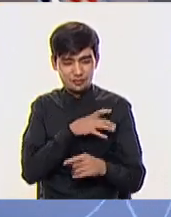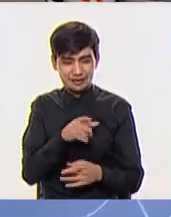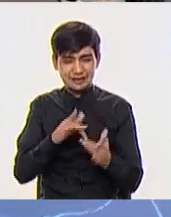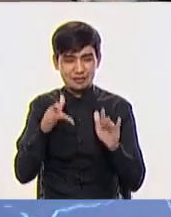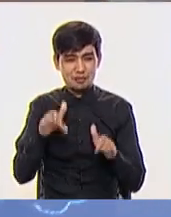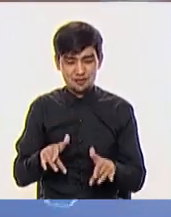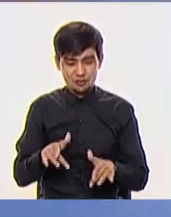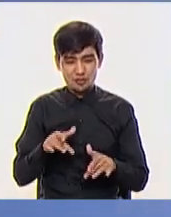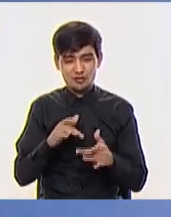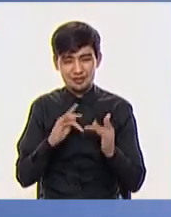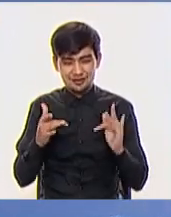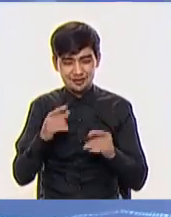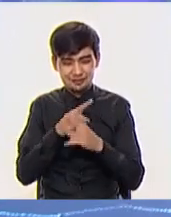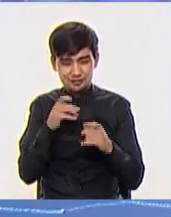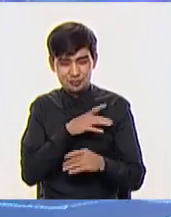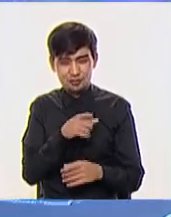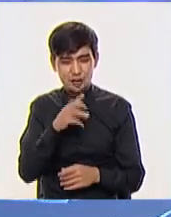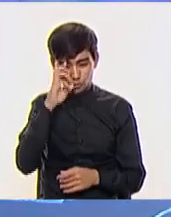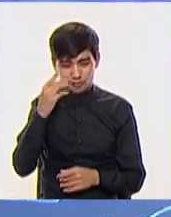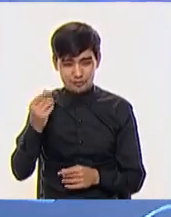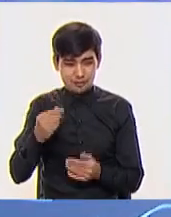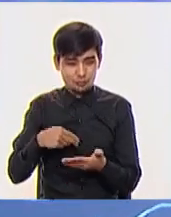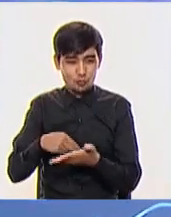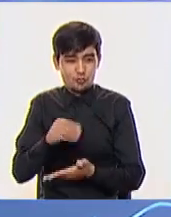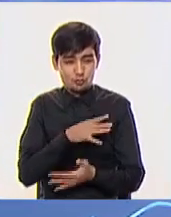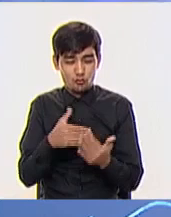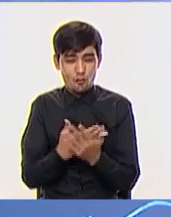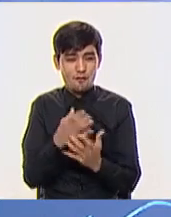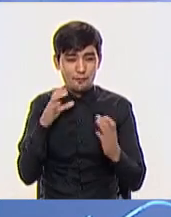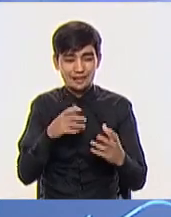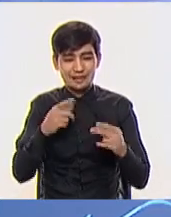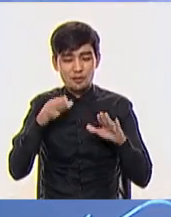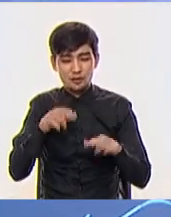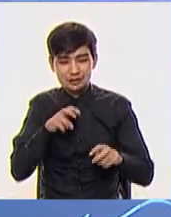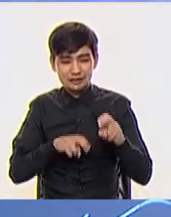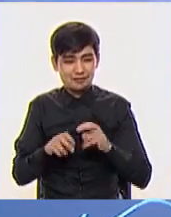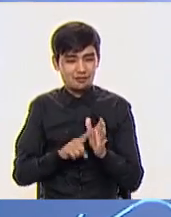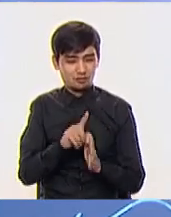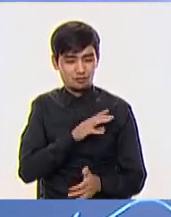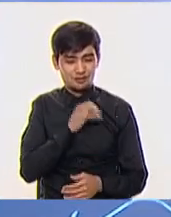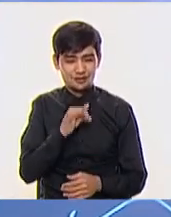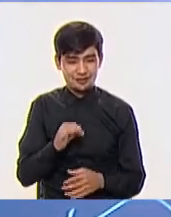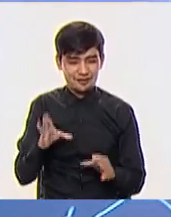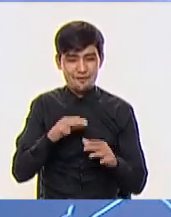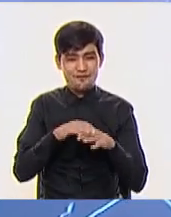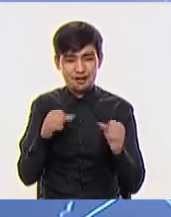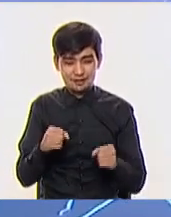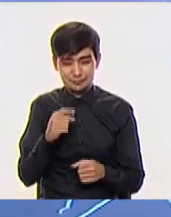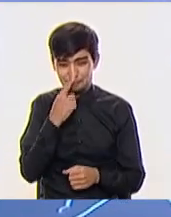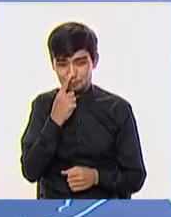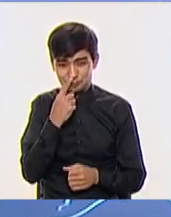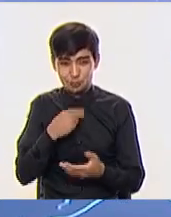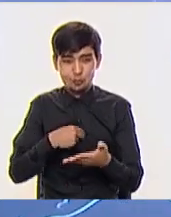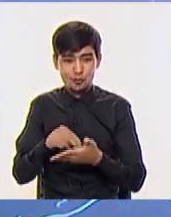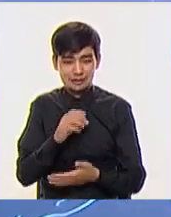әлеуметтік желілерде бюджет қаражатына алынған жаңа қоғамдық көліктердің қайда екенін іздеуге кіріскен. Жергілікті билік қаңтарда ғана